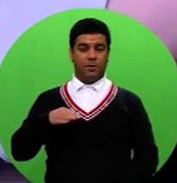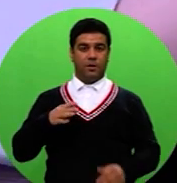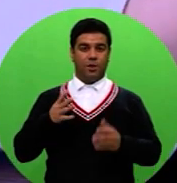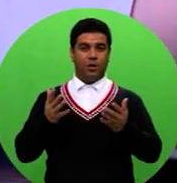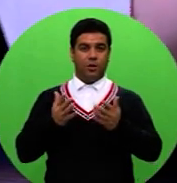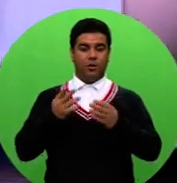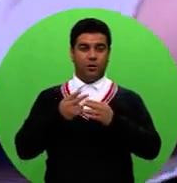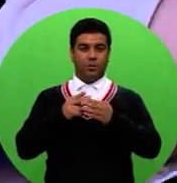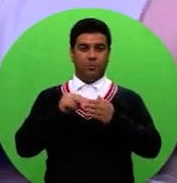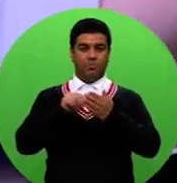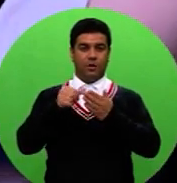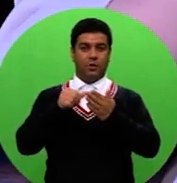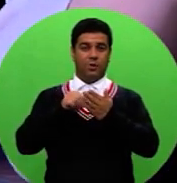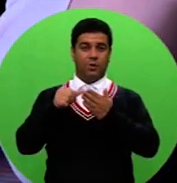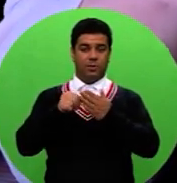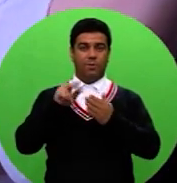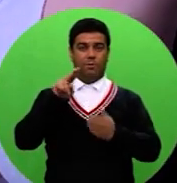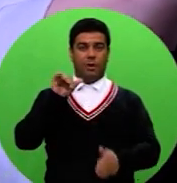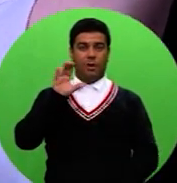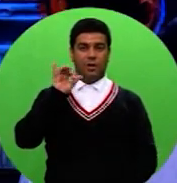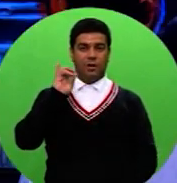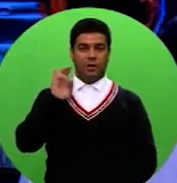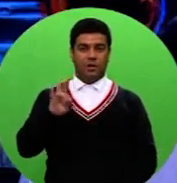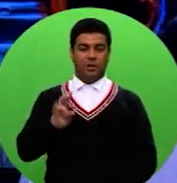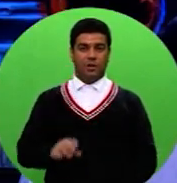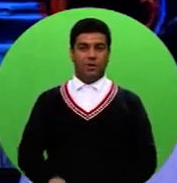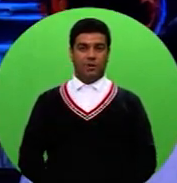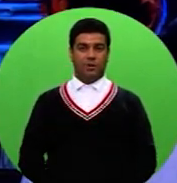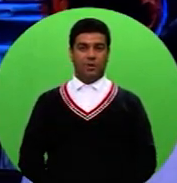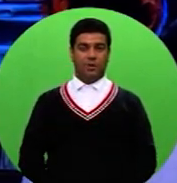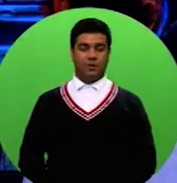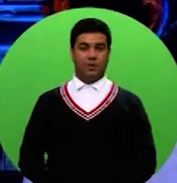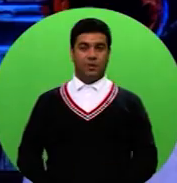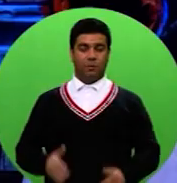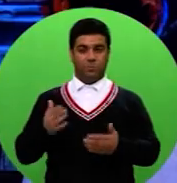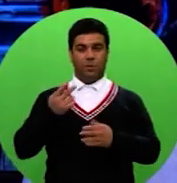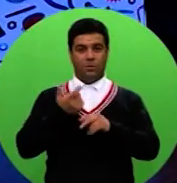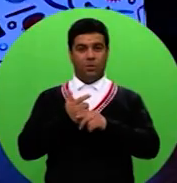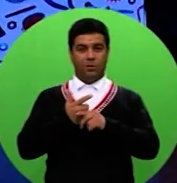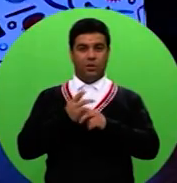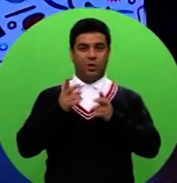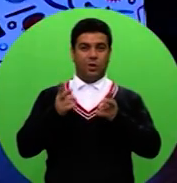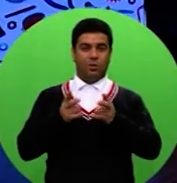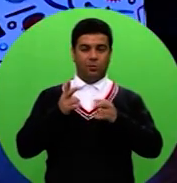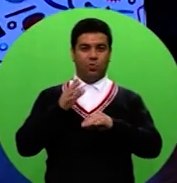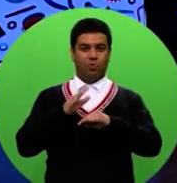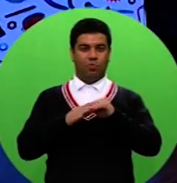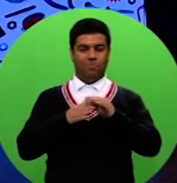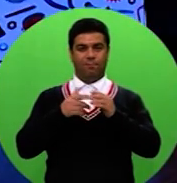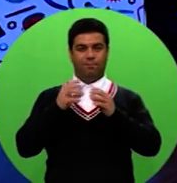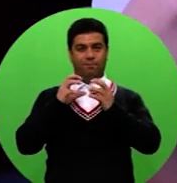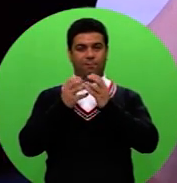а потом слегка прикатываем, придавая форму дыни. Вот у нас такая нижняя